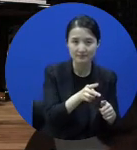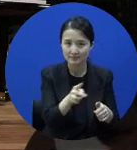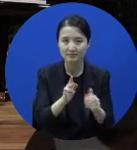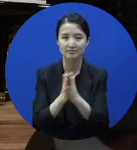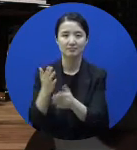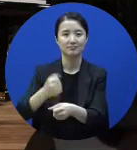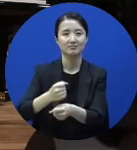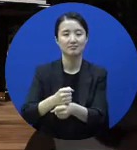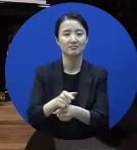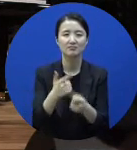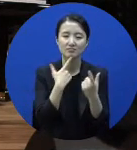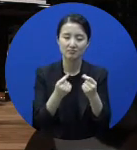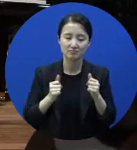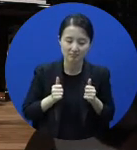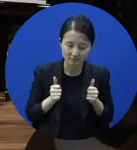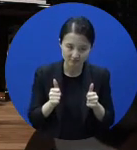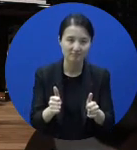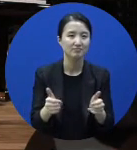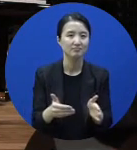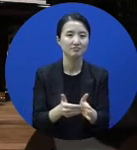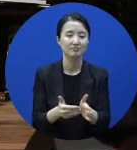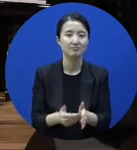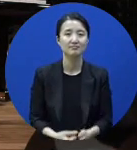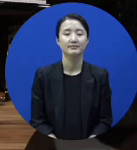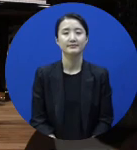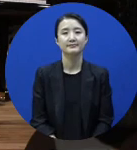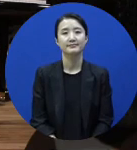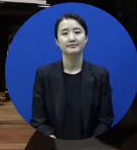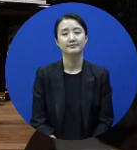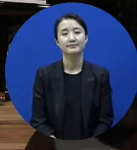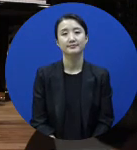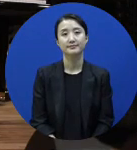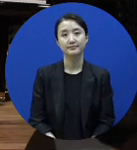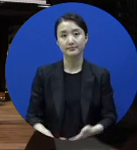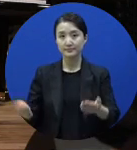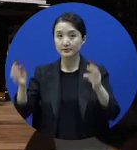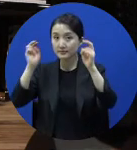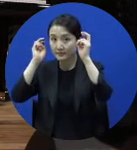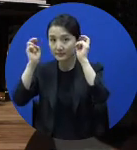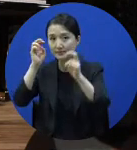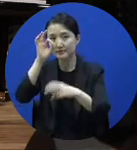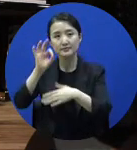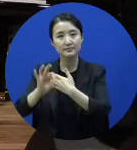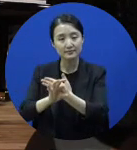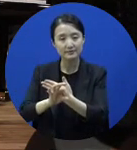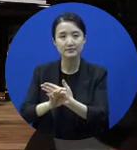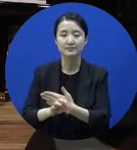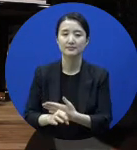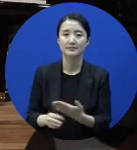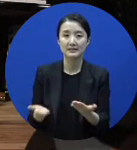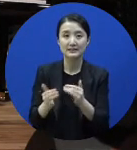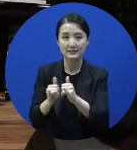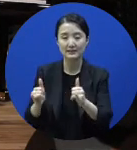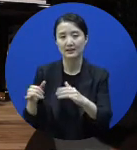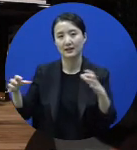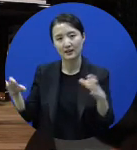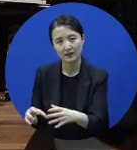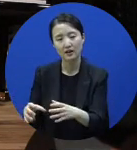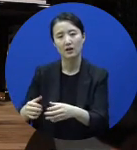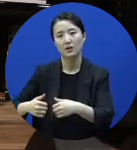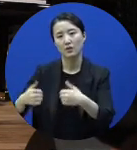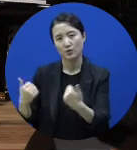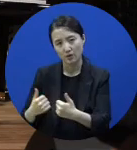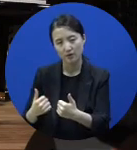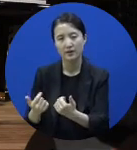커뮤니티입니다. 직장은 직원들이 존재해서 직원들하고 커뮤니티를 네트워킹 직원들하고 회의도 하고 뭔가 좀 뭐